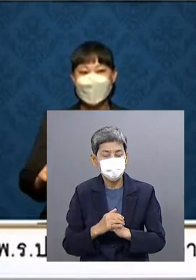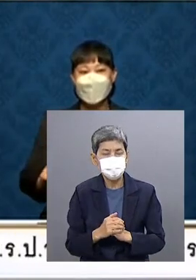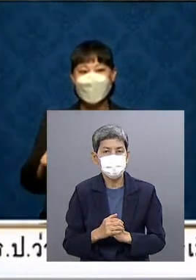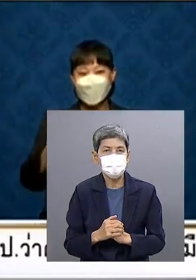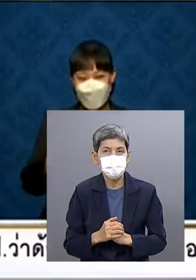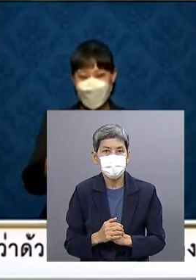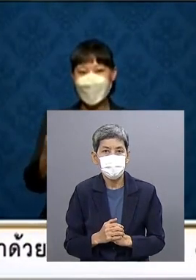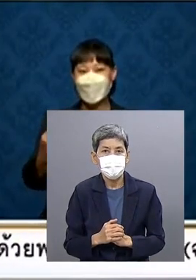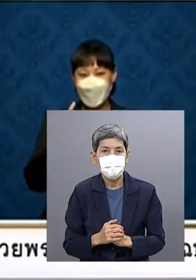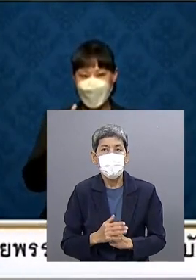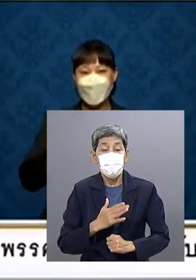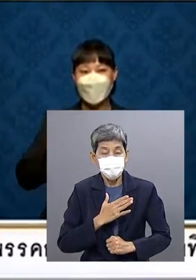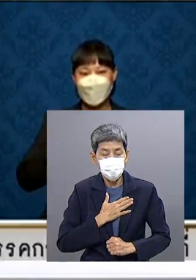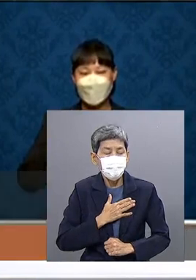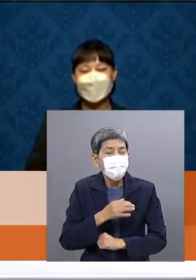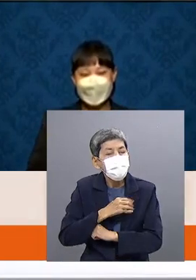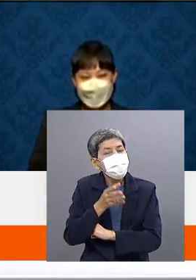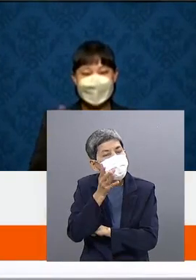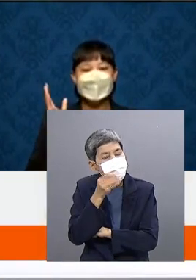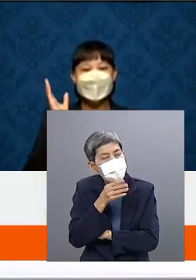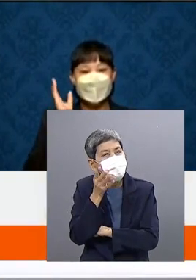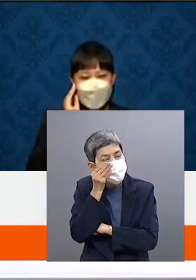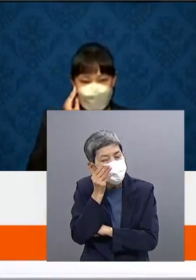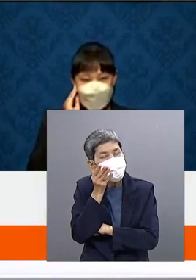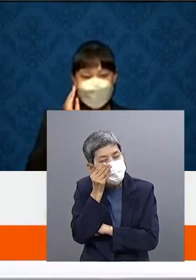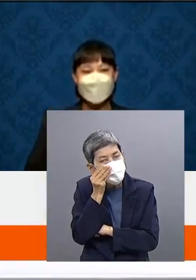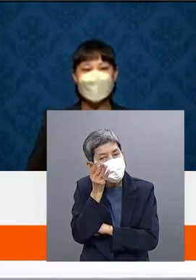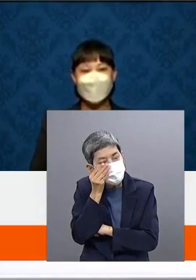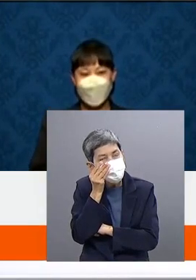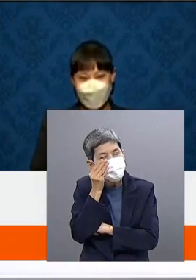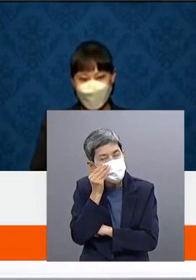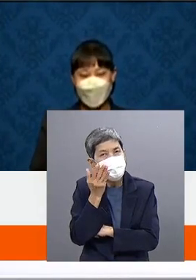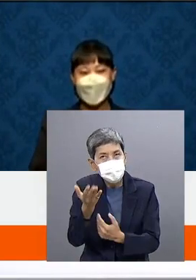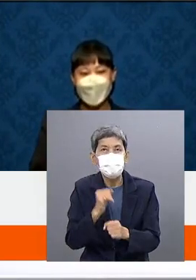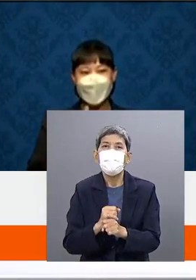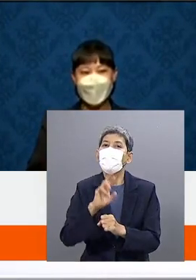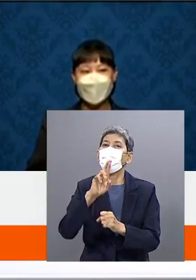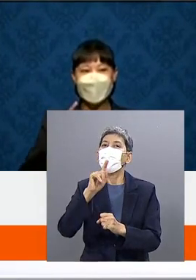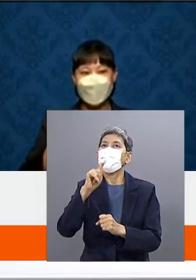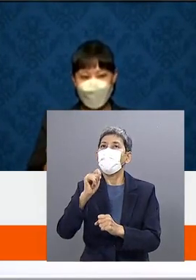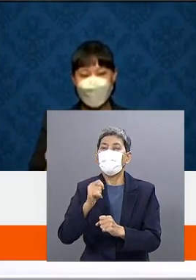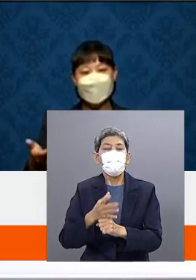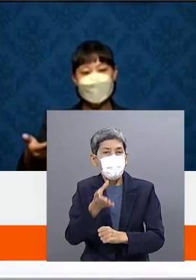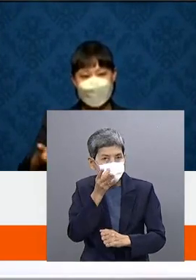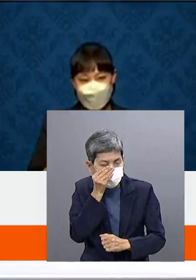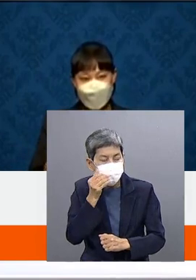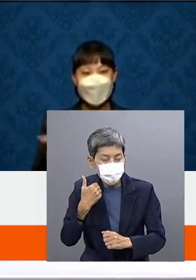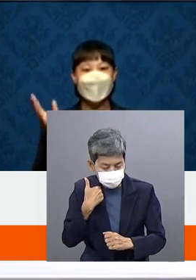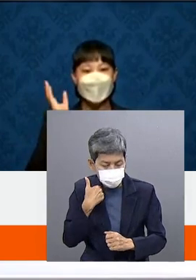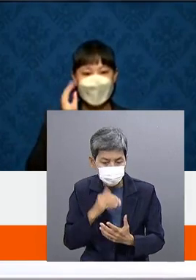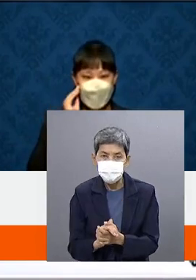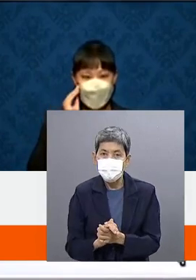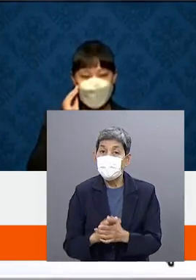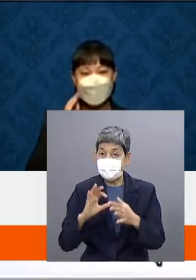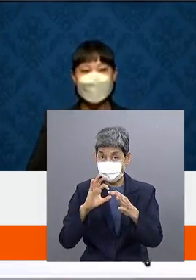ผมก็ไปเอาฝั่งทุกวันเลยนะพ่อกันนี้เป็นเรื่องของการให้รัฐมนตรีให้น้ำตีมาฟังนะครับในเรื่องของ